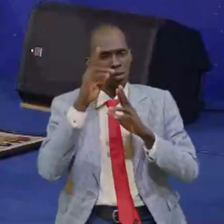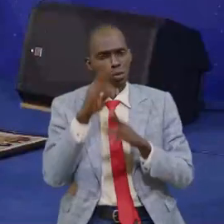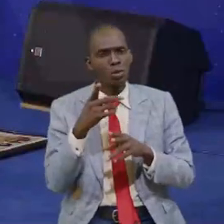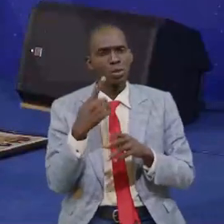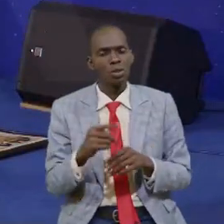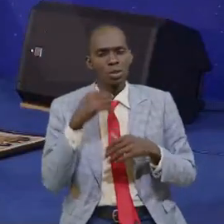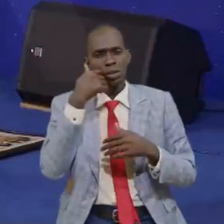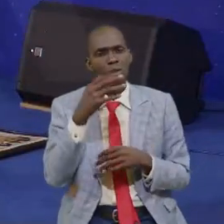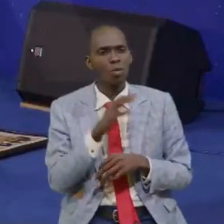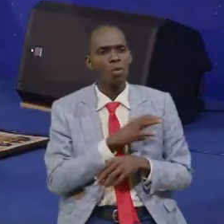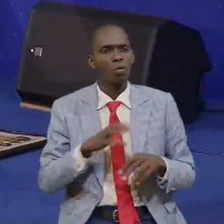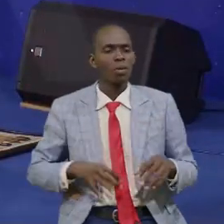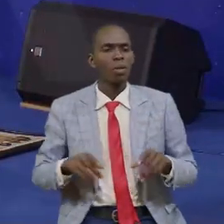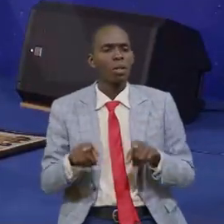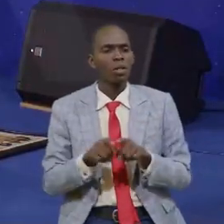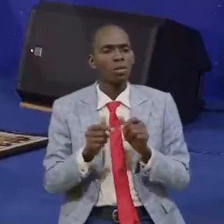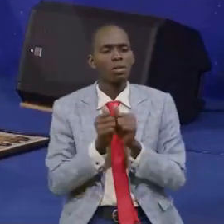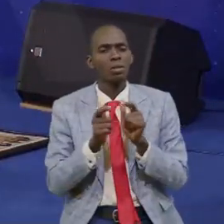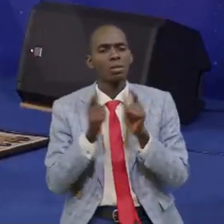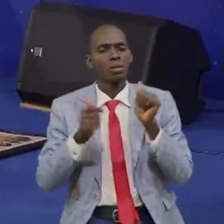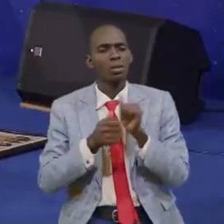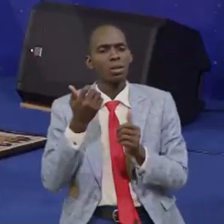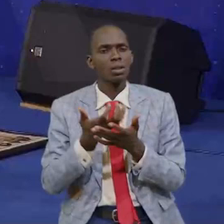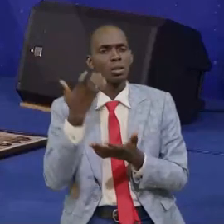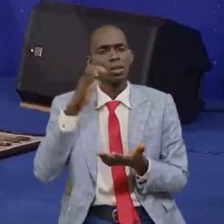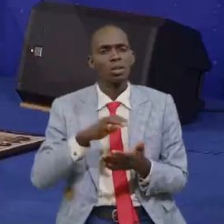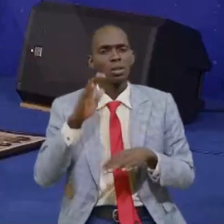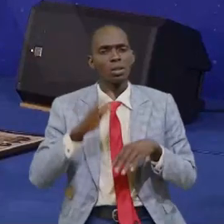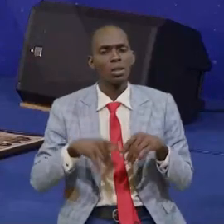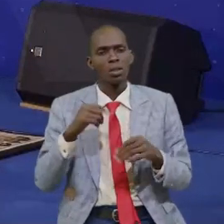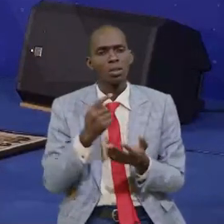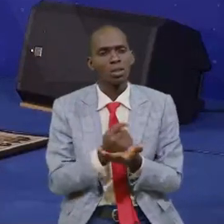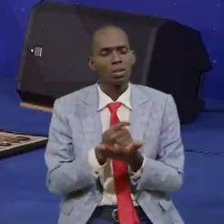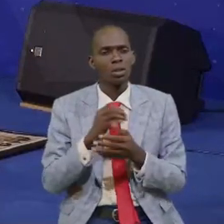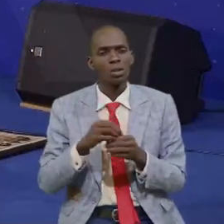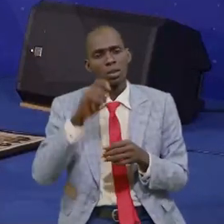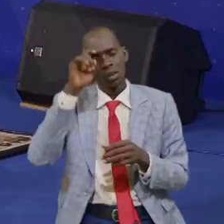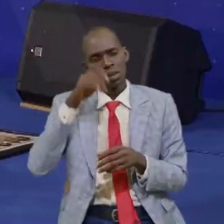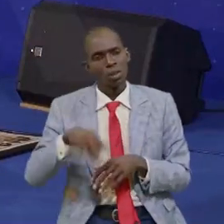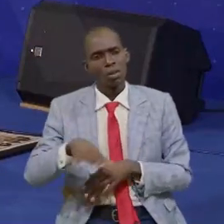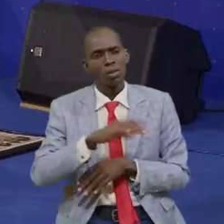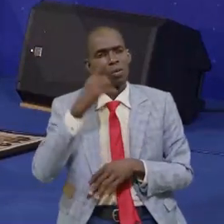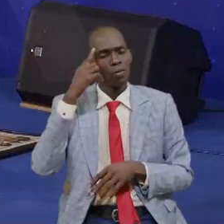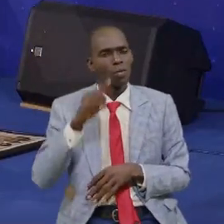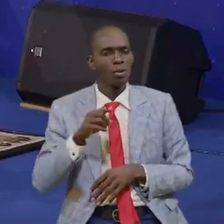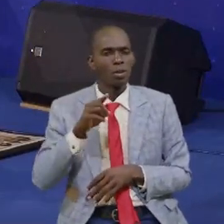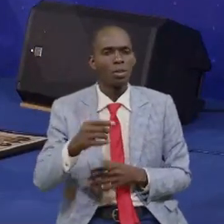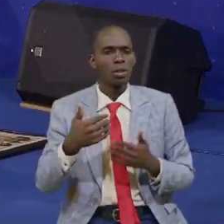regardait l'opprobre de Christ comme une richesse plus grande que le trésor de l'Égypte, car il avait les yeux fixés sur la